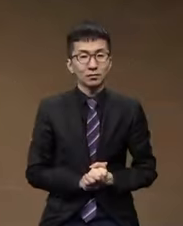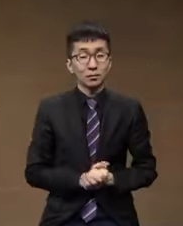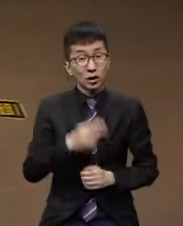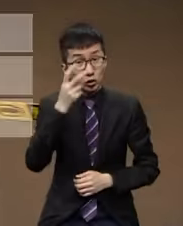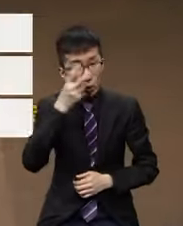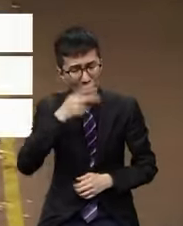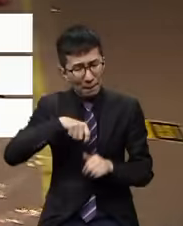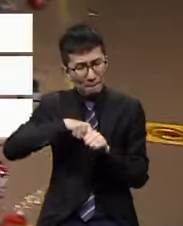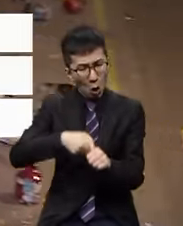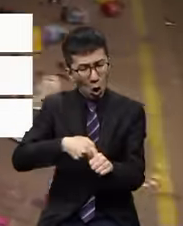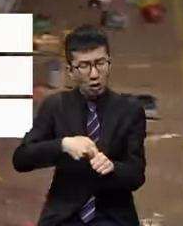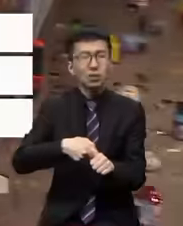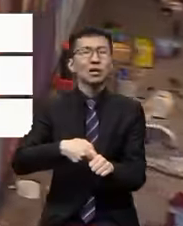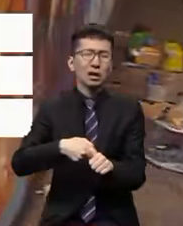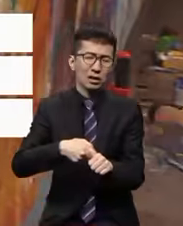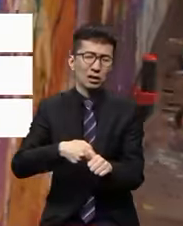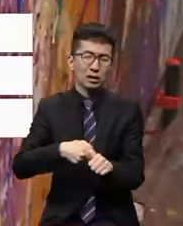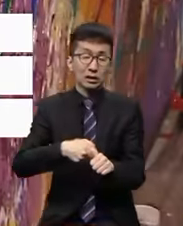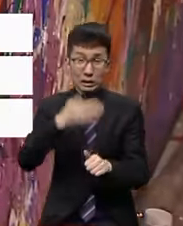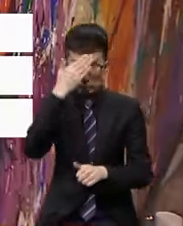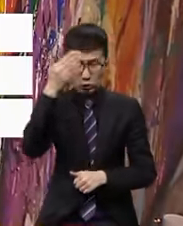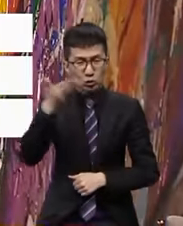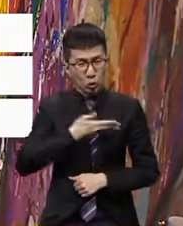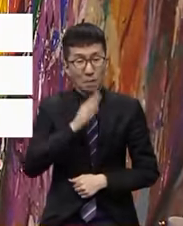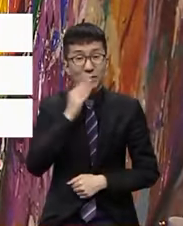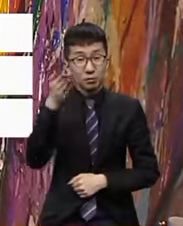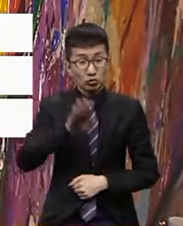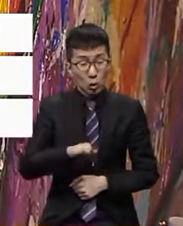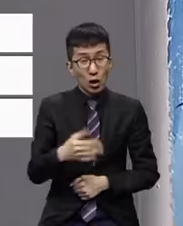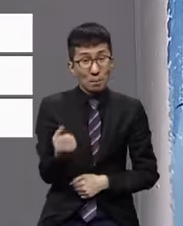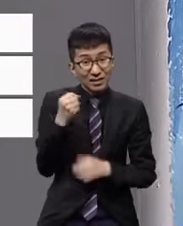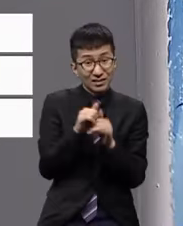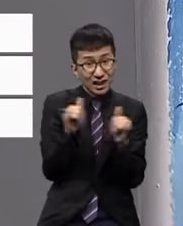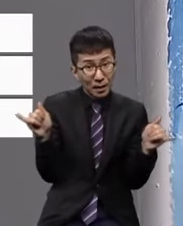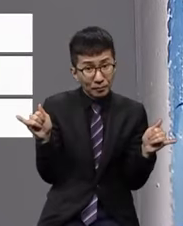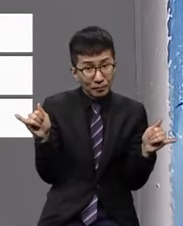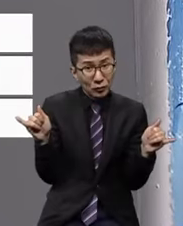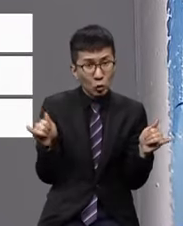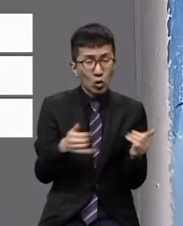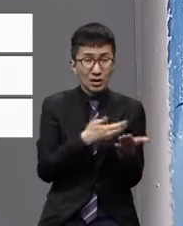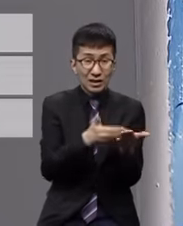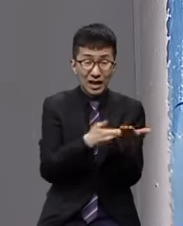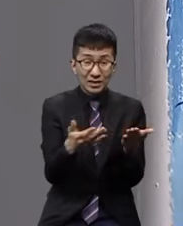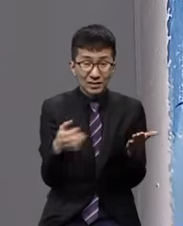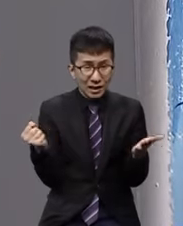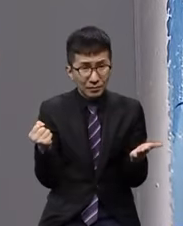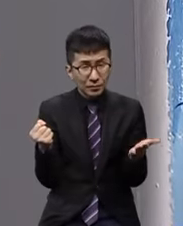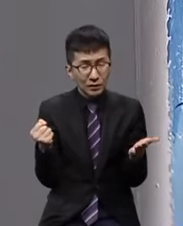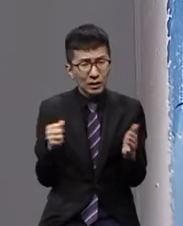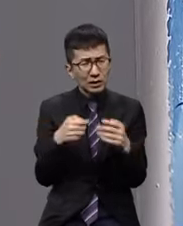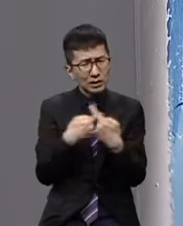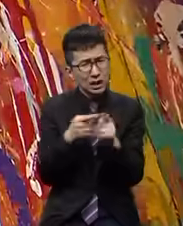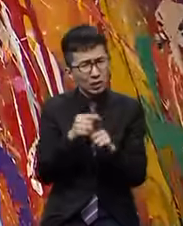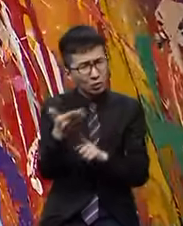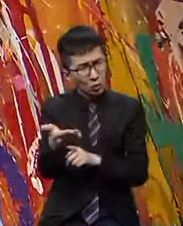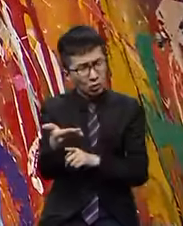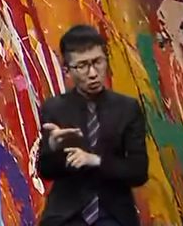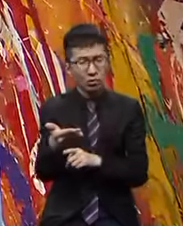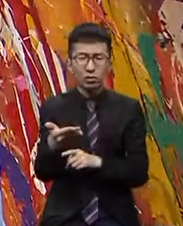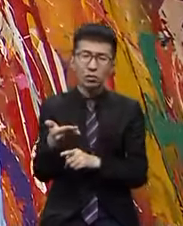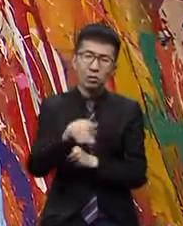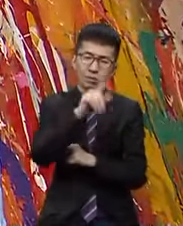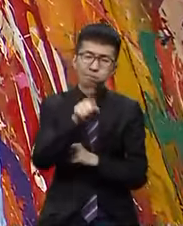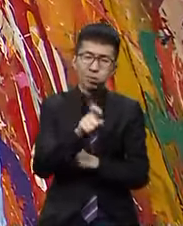조사나 처벌은 면하게 됐지만 그림 작가나 소유주가 받아들일지는 미지수입니다. 전시장 측은